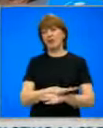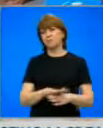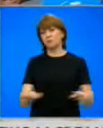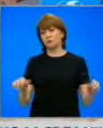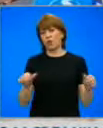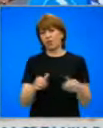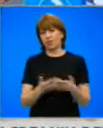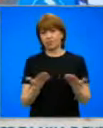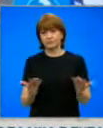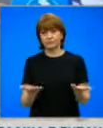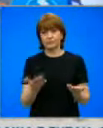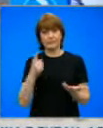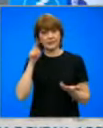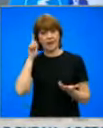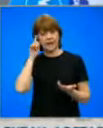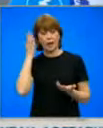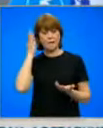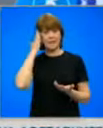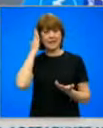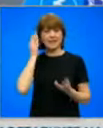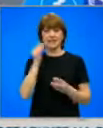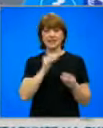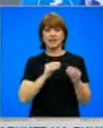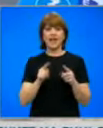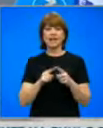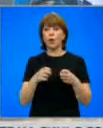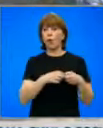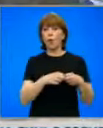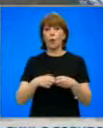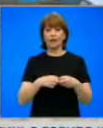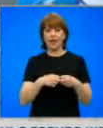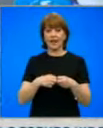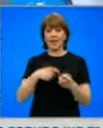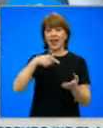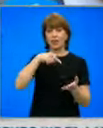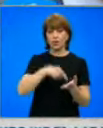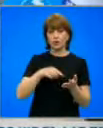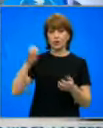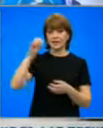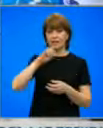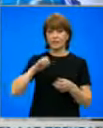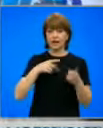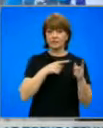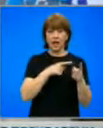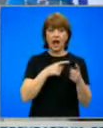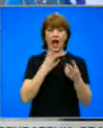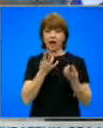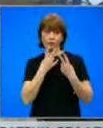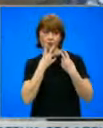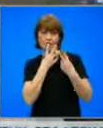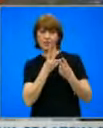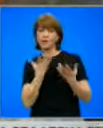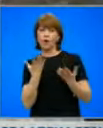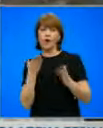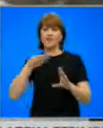че в момента Министерски съвет е контактна точка за Европейската прокуратура. Ако се опитват да видят кой влиза и излиза от